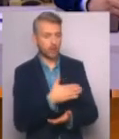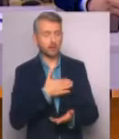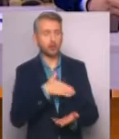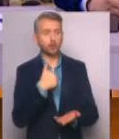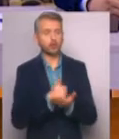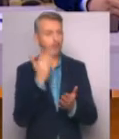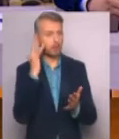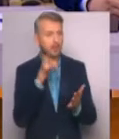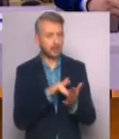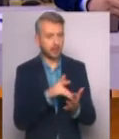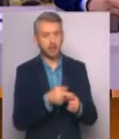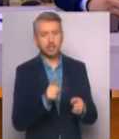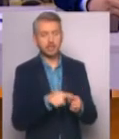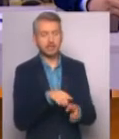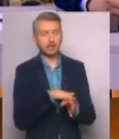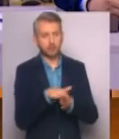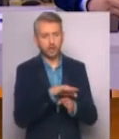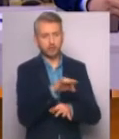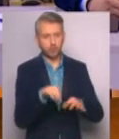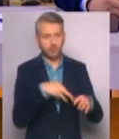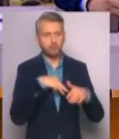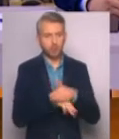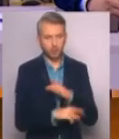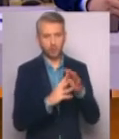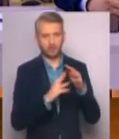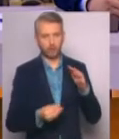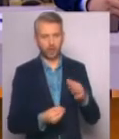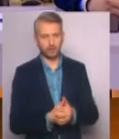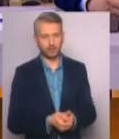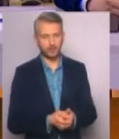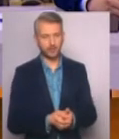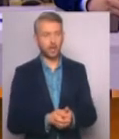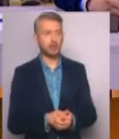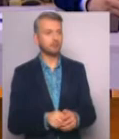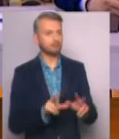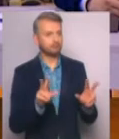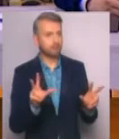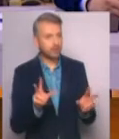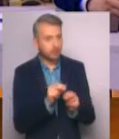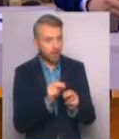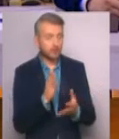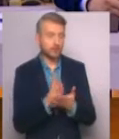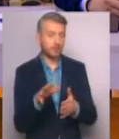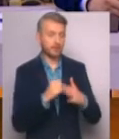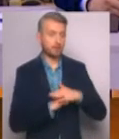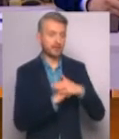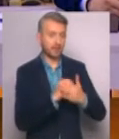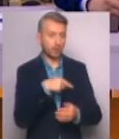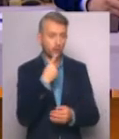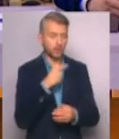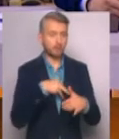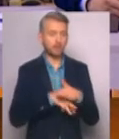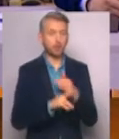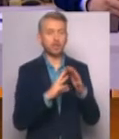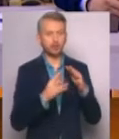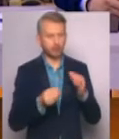мета – це все-таки реалізувати проєкт метро на Виноградар. На щастя, є всі підстави говорити про те, що метро на